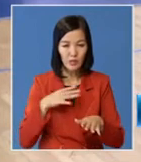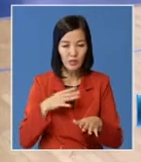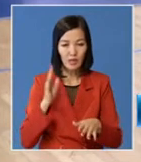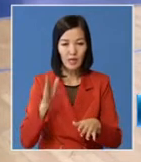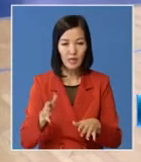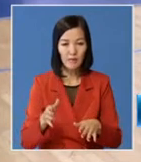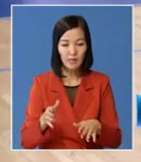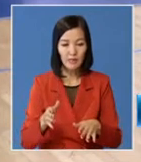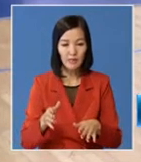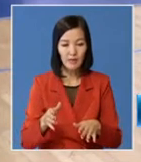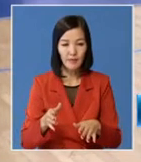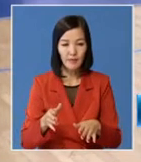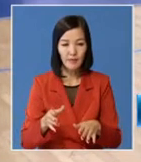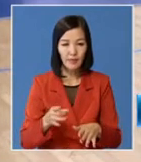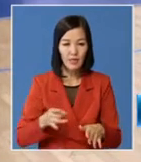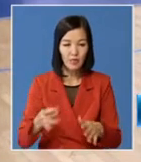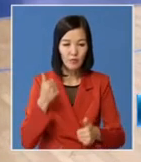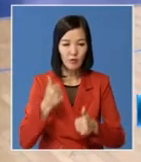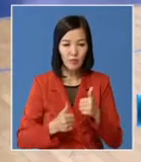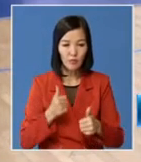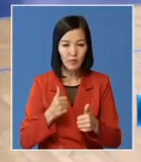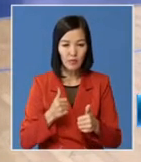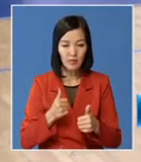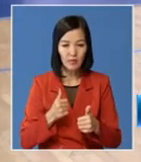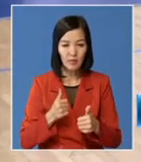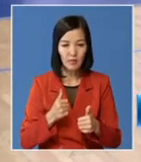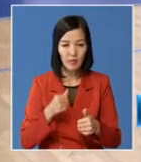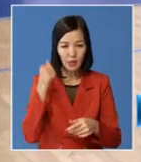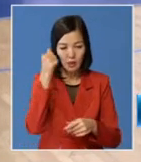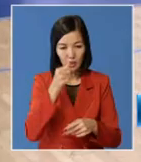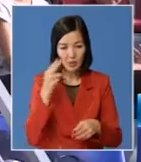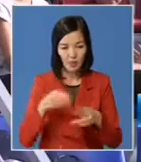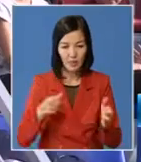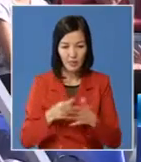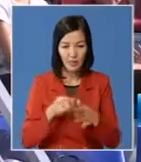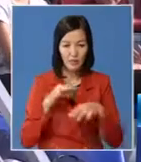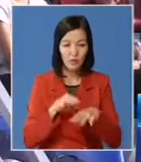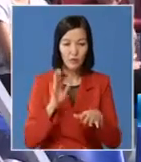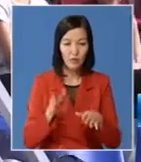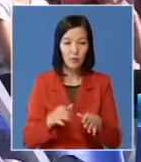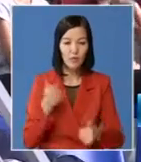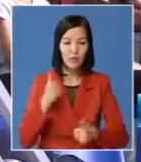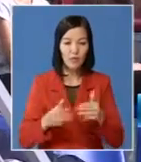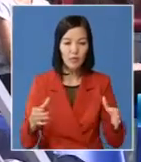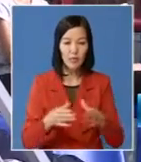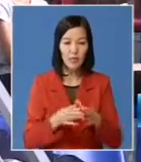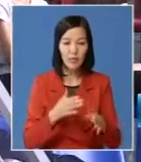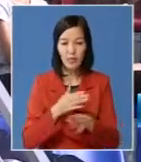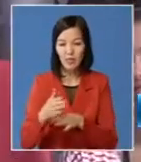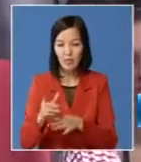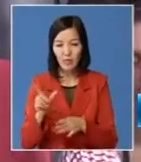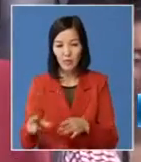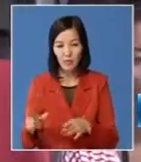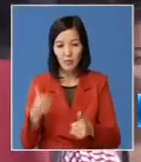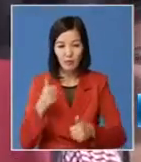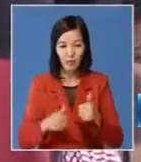Алдымызда республика чемпионатын осы жылдың аяғына тағы да өткізу ойымызда бар. Жарыс командалық және жекелесім бойынша өтіп